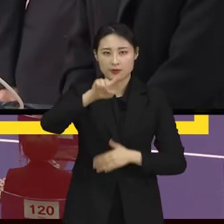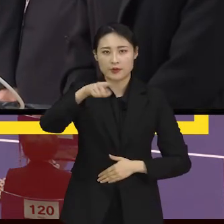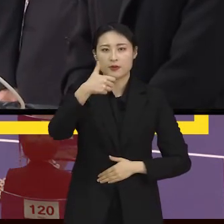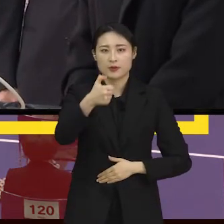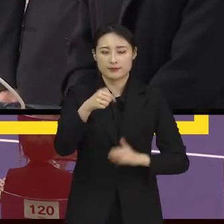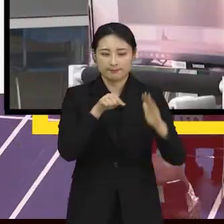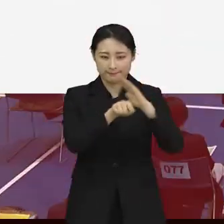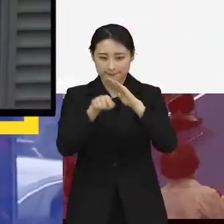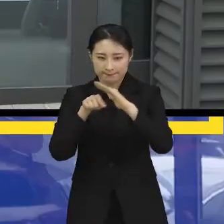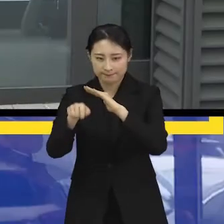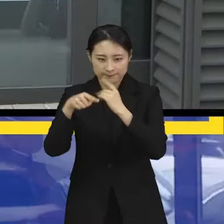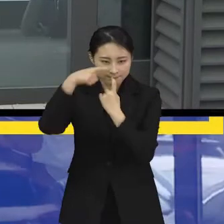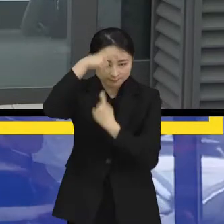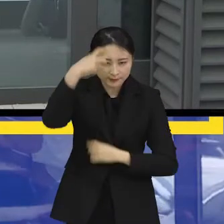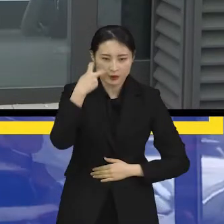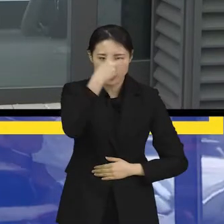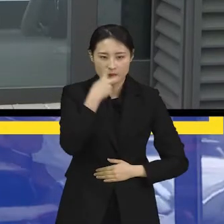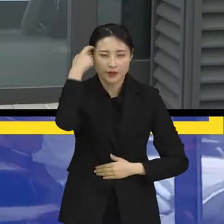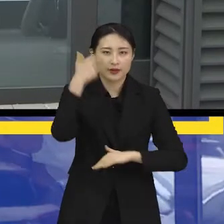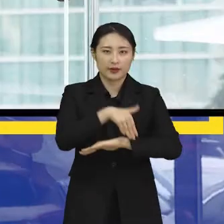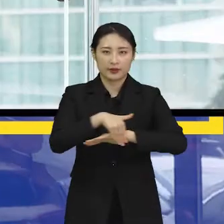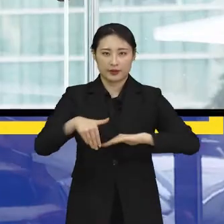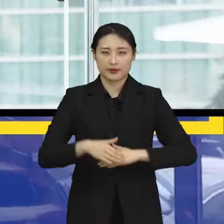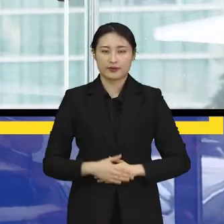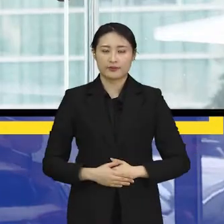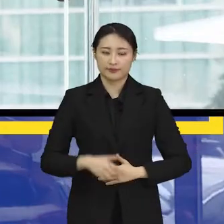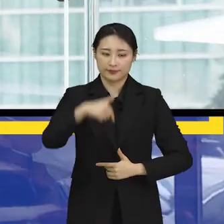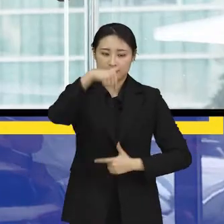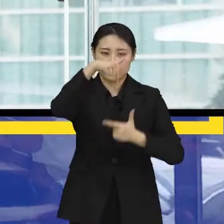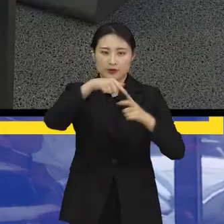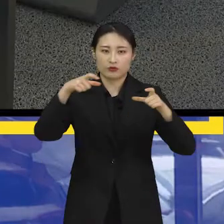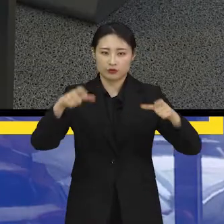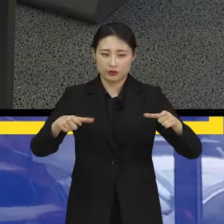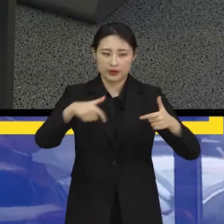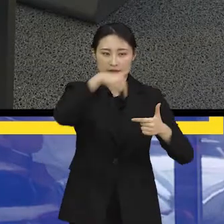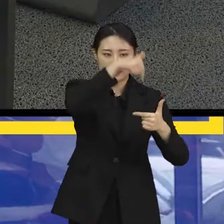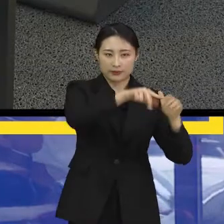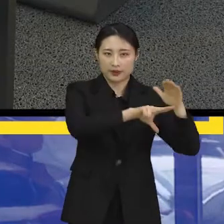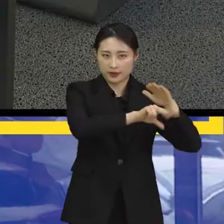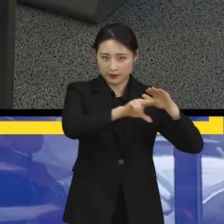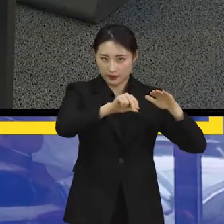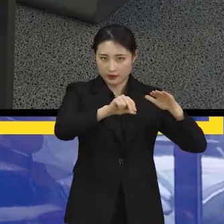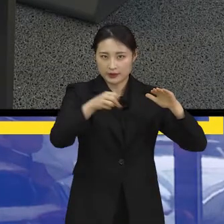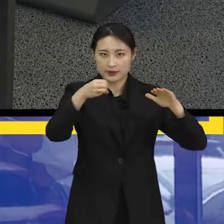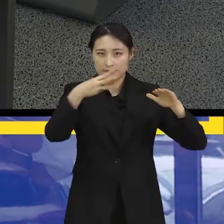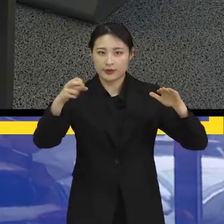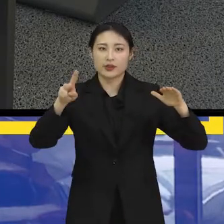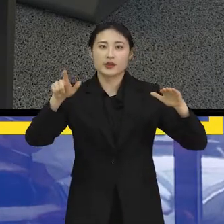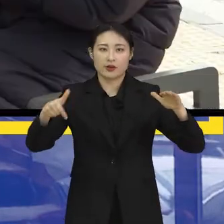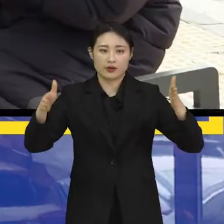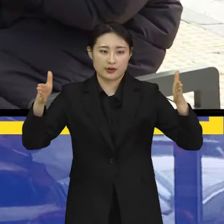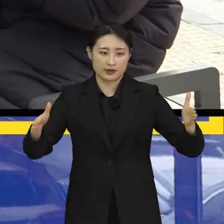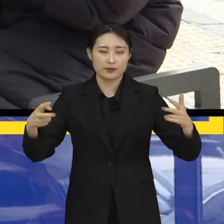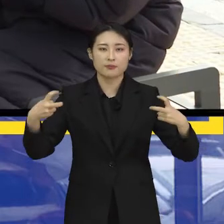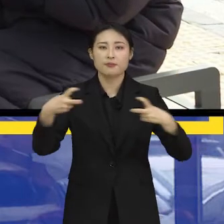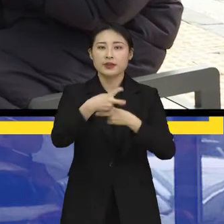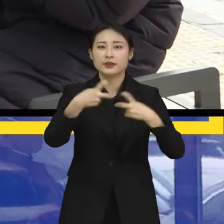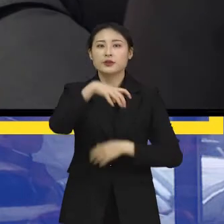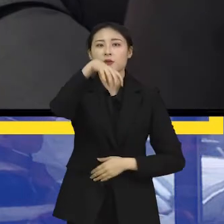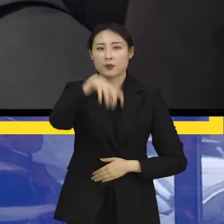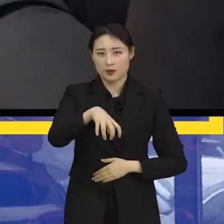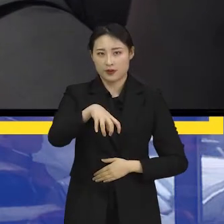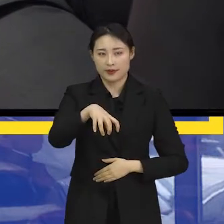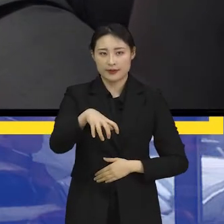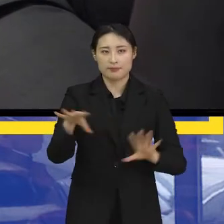벌인다는 계획입니다. 강남구가 강남역부터 삼성역에 이르는 테헤란로, 버스 정류장 9곳에 미세먼지